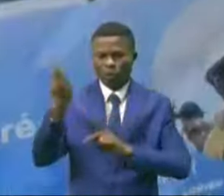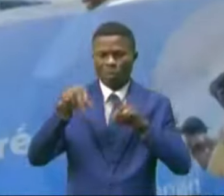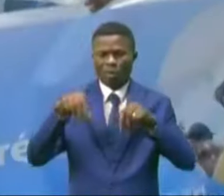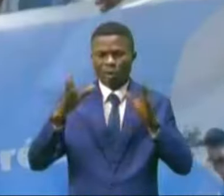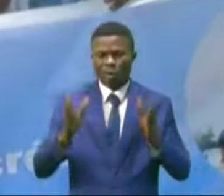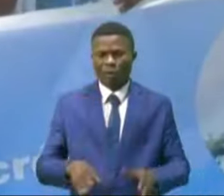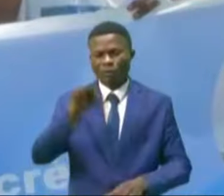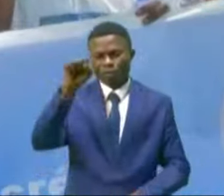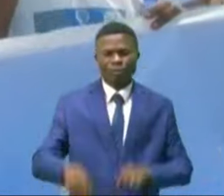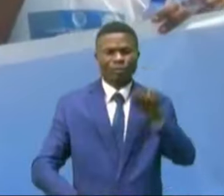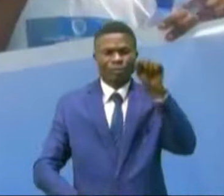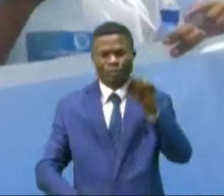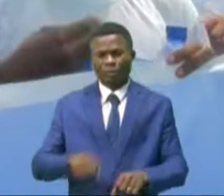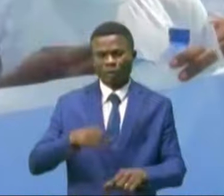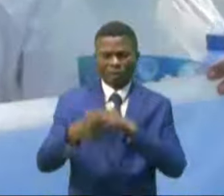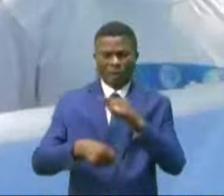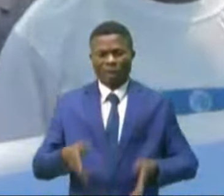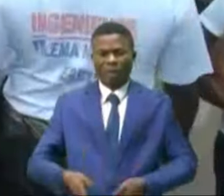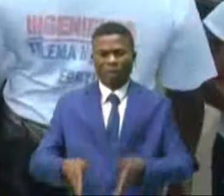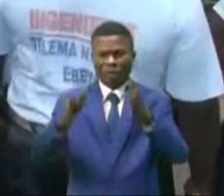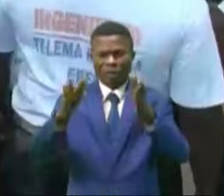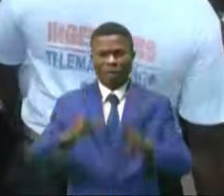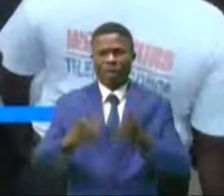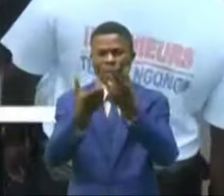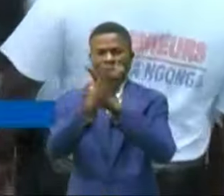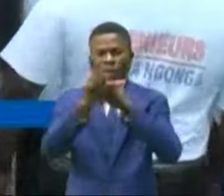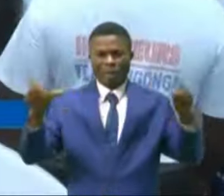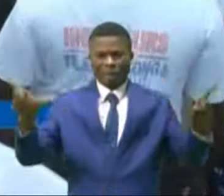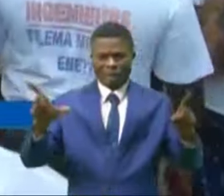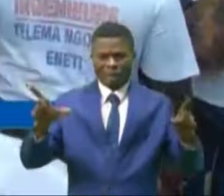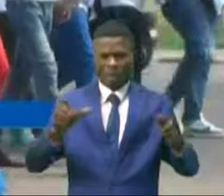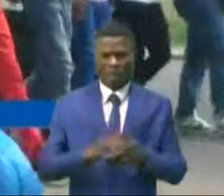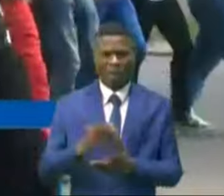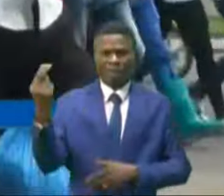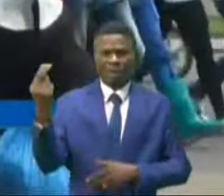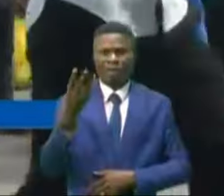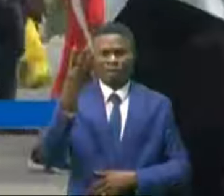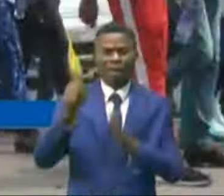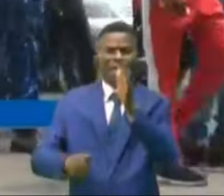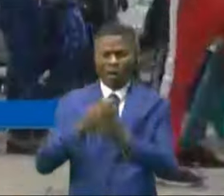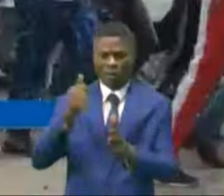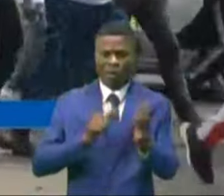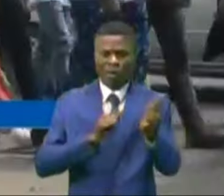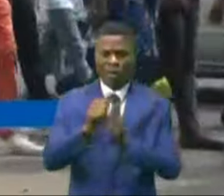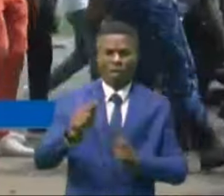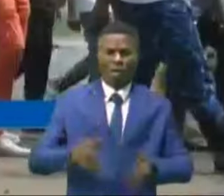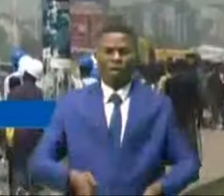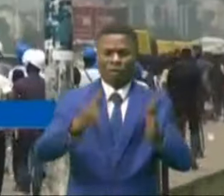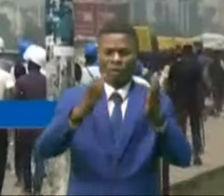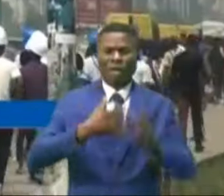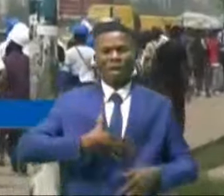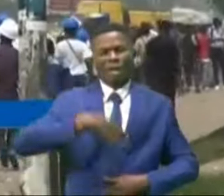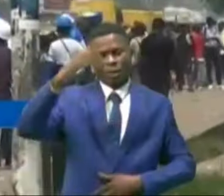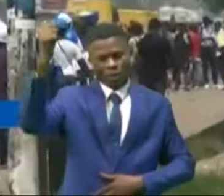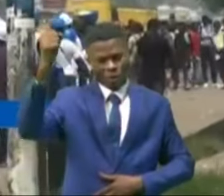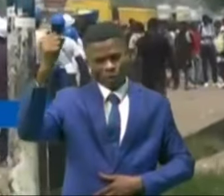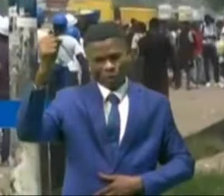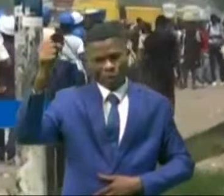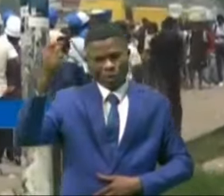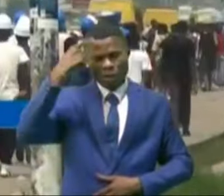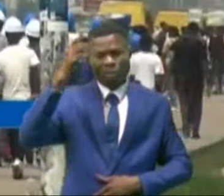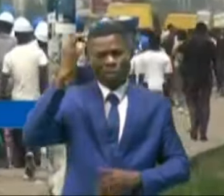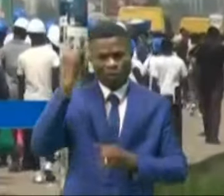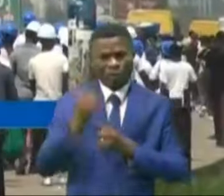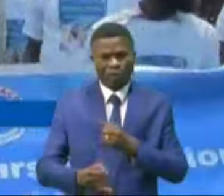Cette marche a commencé sur l'avenue de la Libération ex-24 novembre, en passant par le boulevard Triomphal, pour chuter